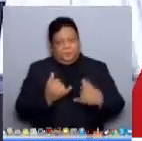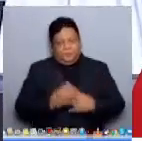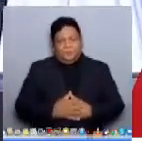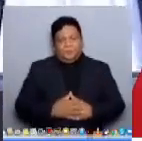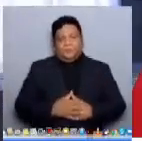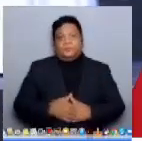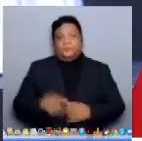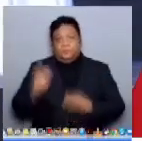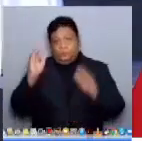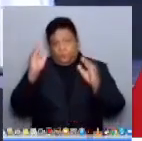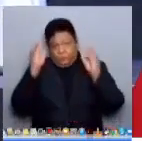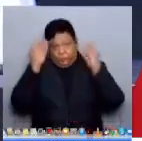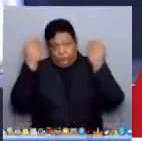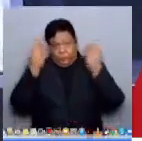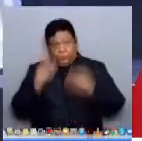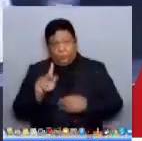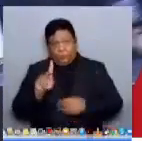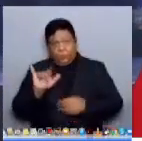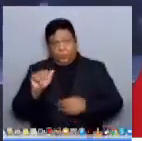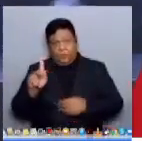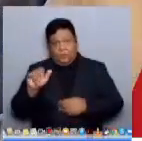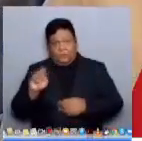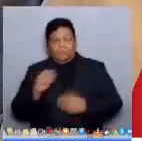pagkilalang ito.